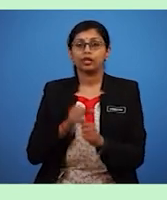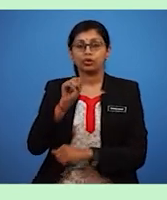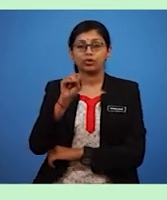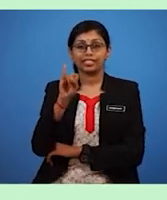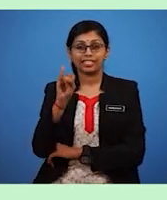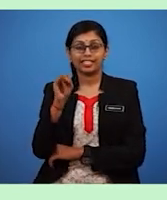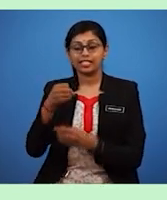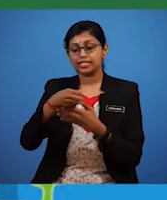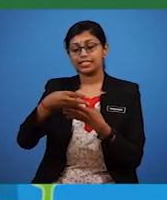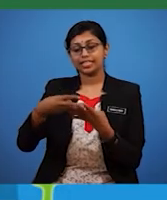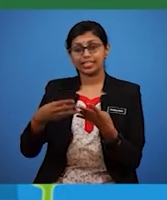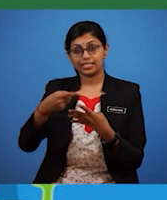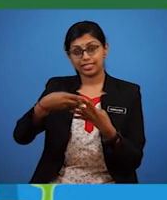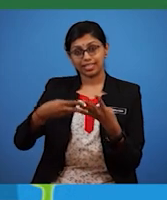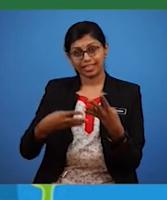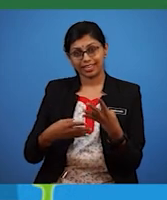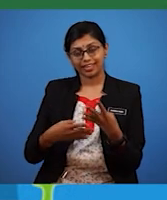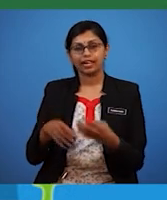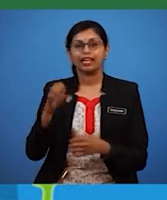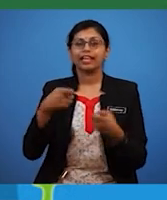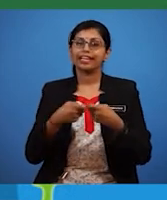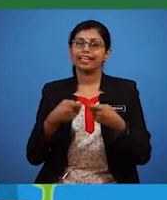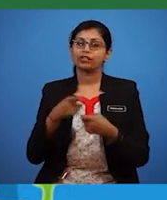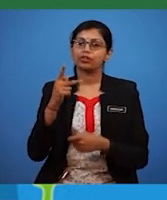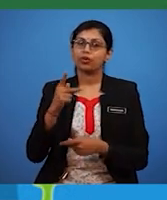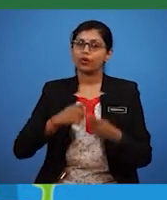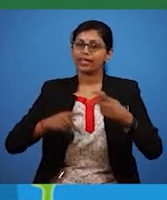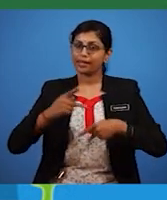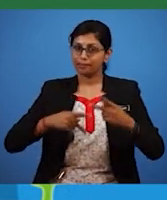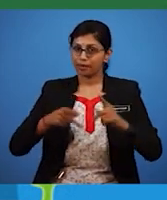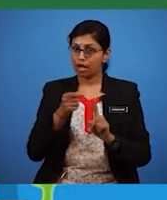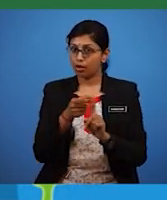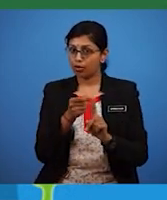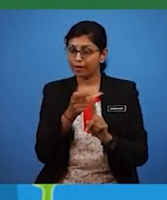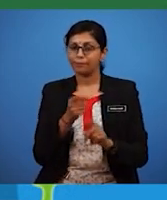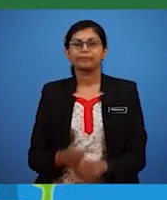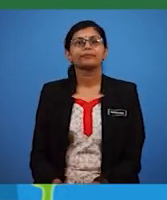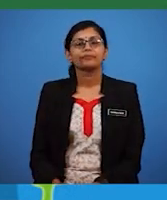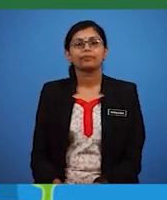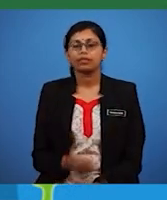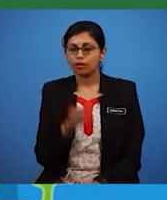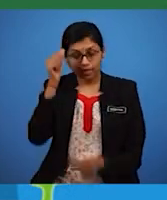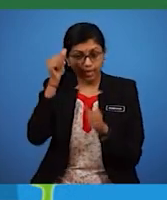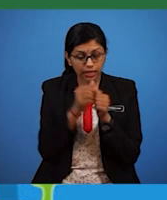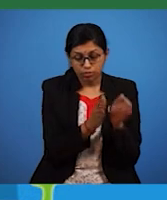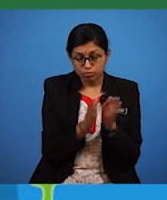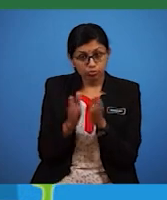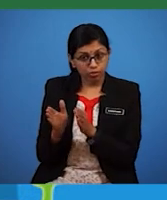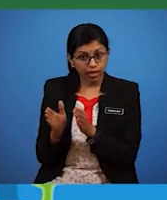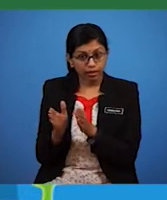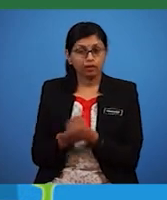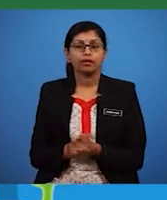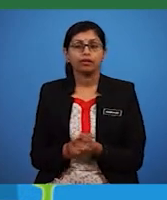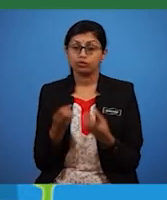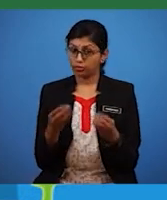elektrokimia logam. Adakah murid-murid telah ingat susunan logam dalam siri elektrokimia?